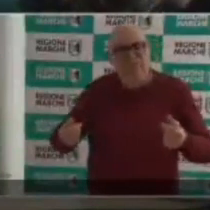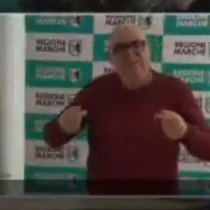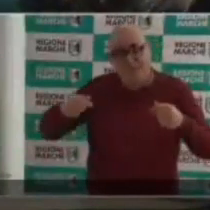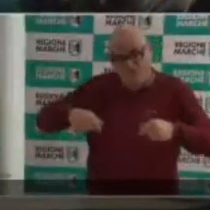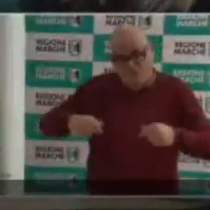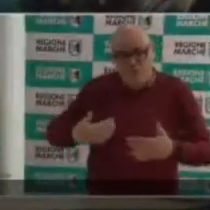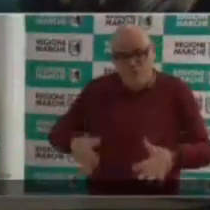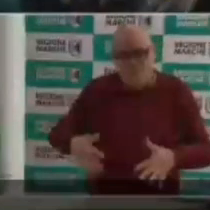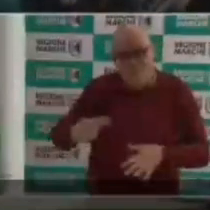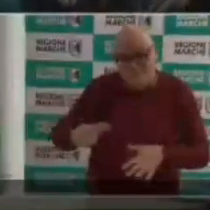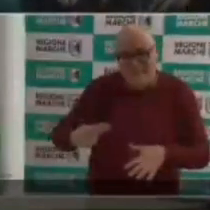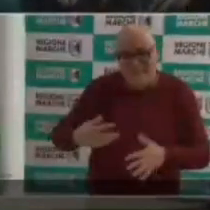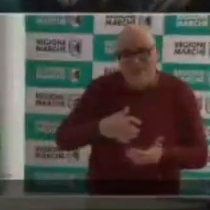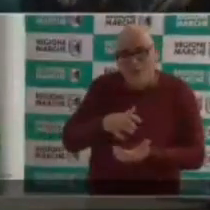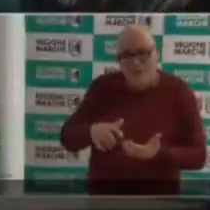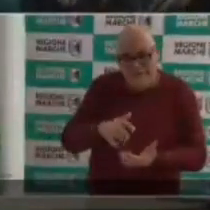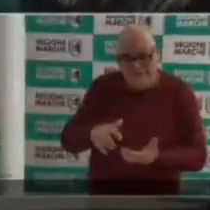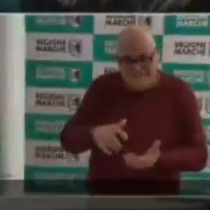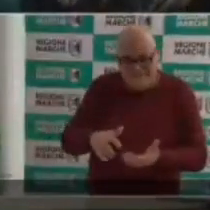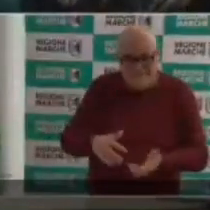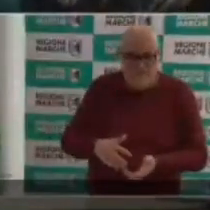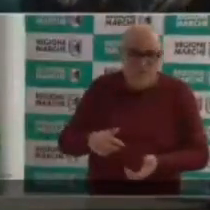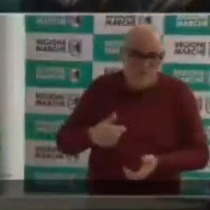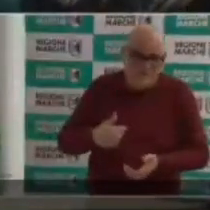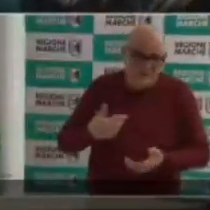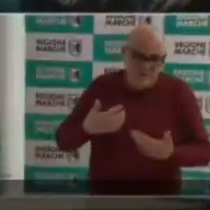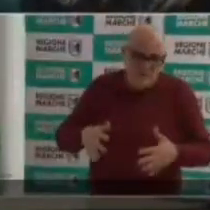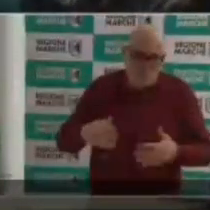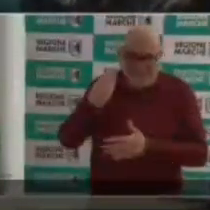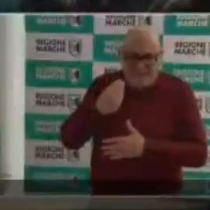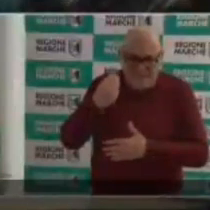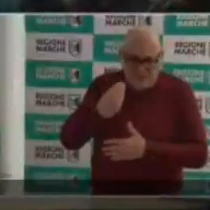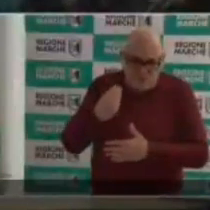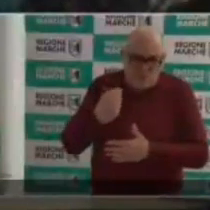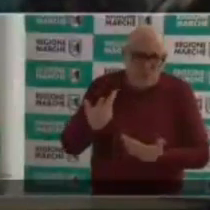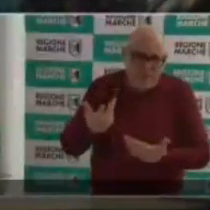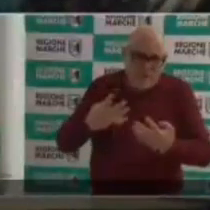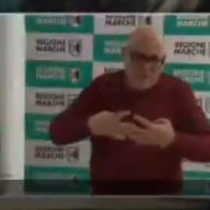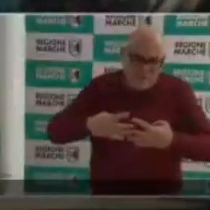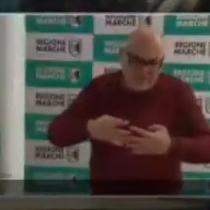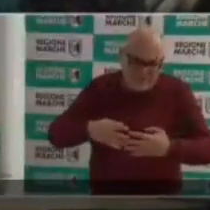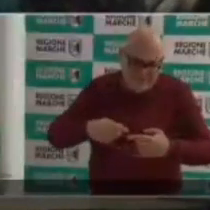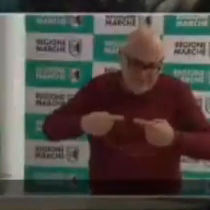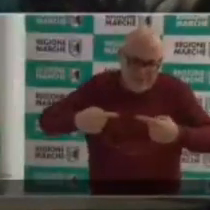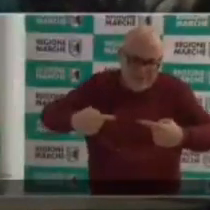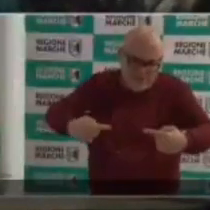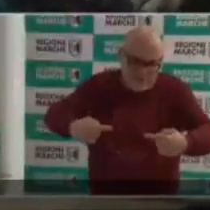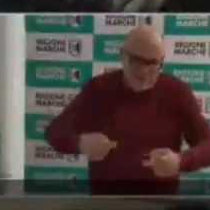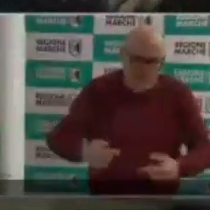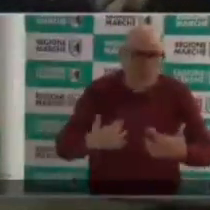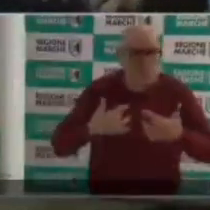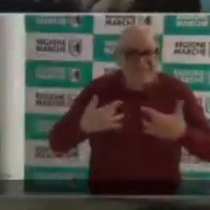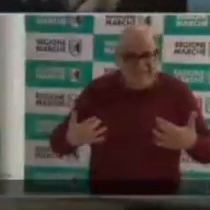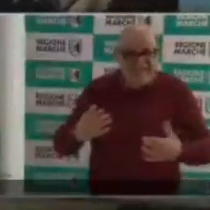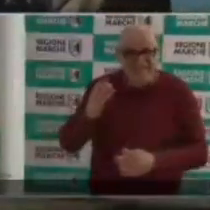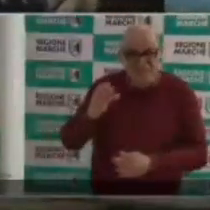dentro già c'è, abbiamo riflettuto anche sui pillar sul quale inserire, credo che quello sia uno stimolo. Quindi grazie a tutti quanti, al CSV, all'ANPAS,